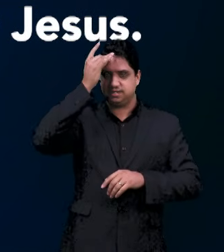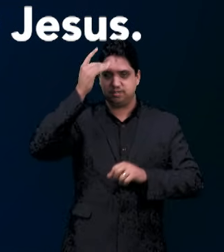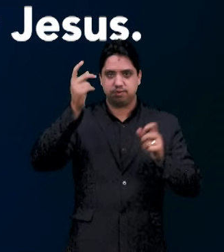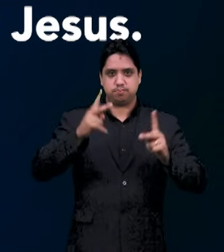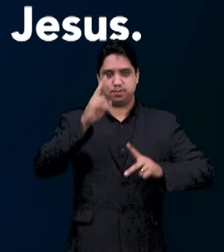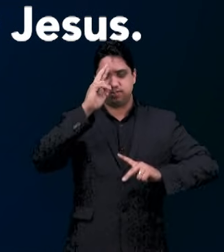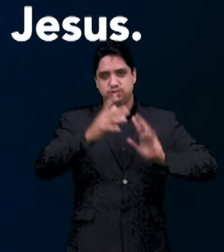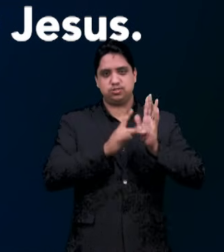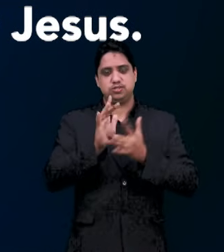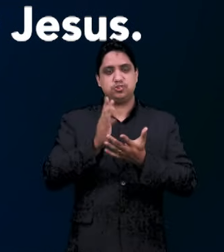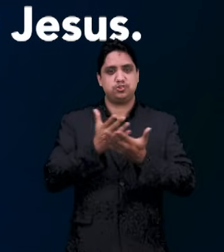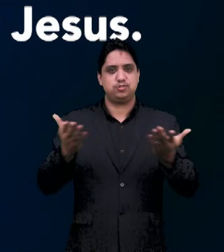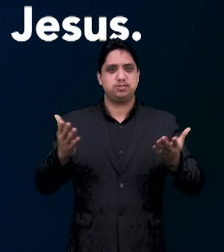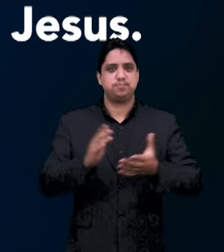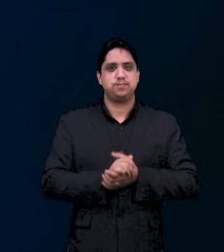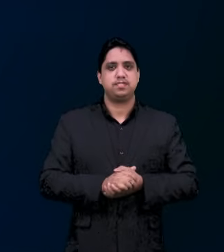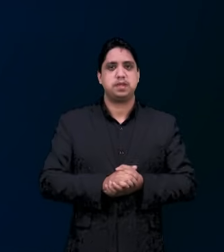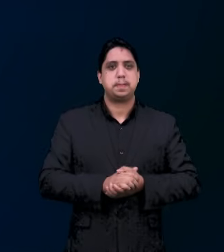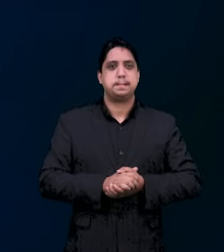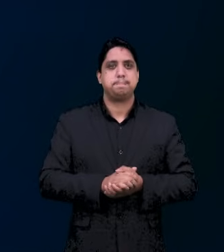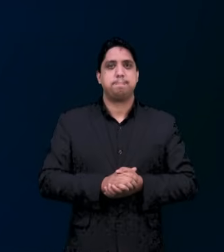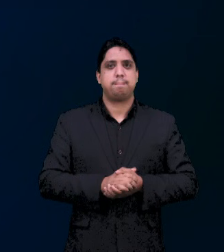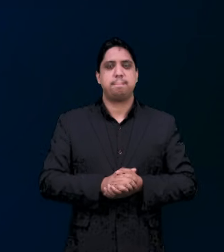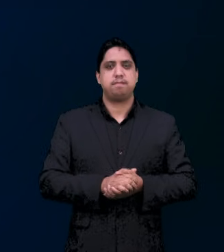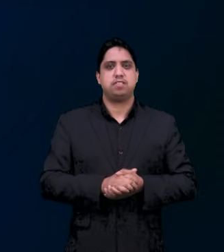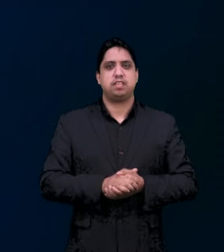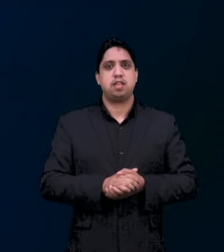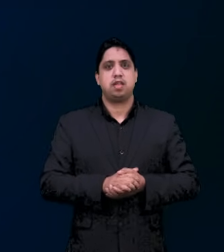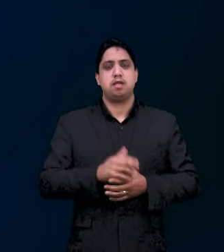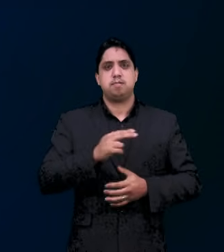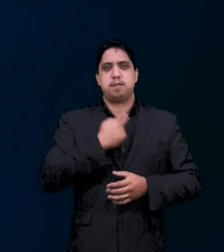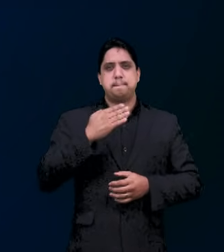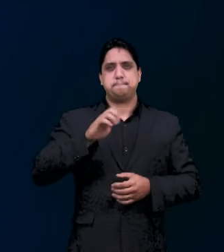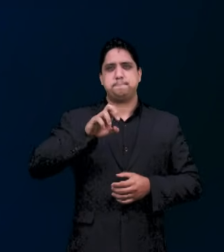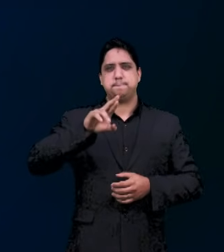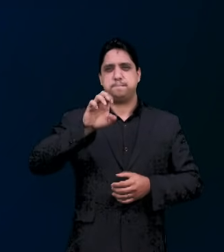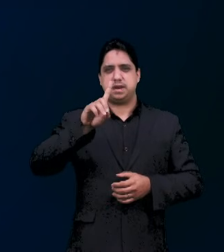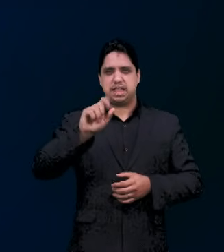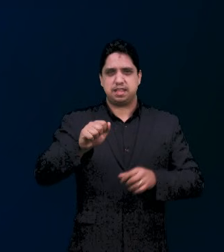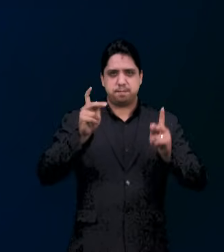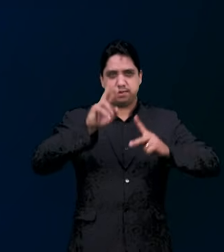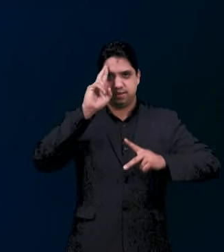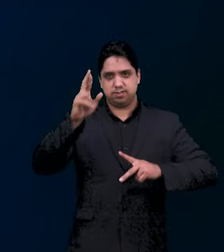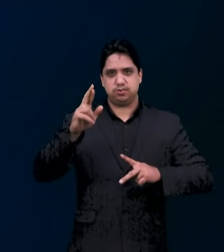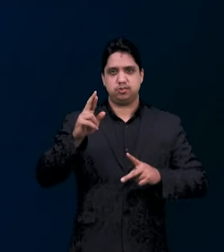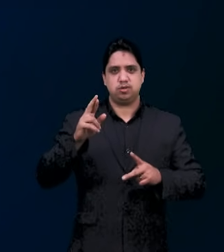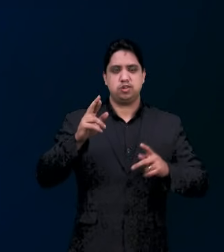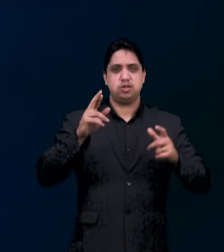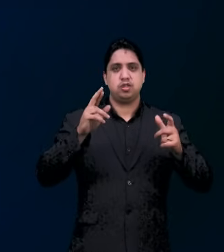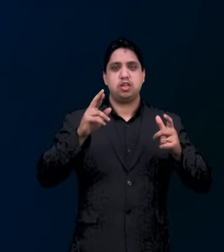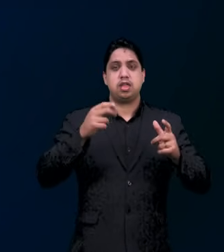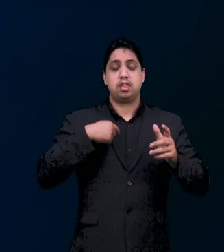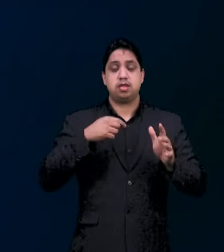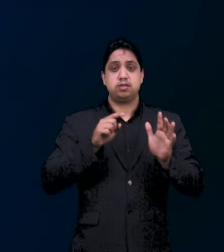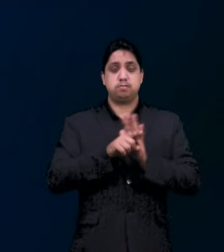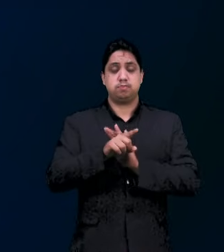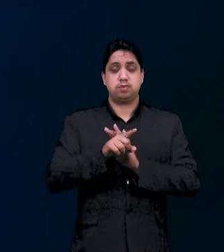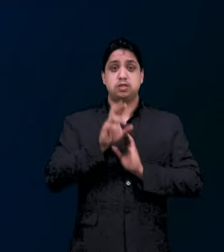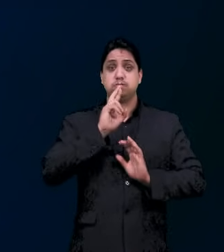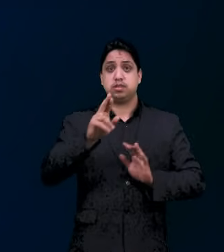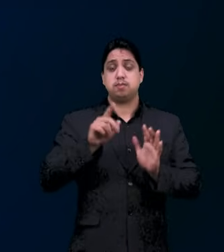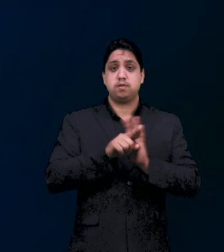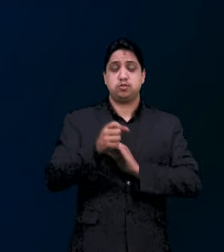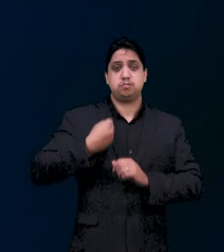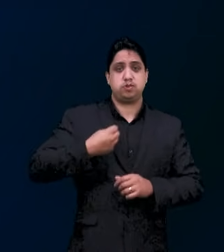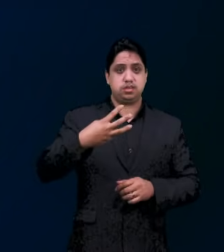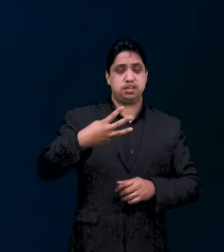Le Saint-Esprit, la paix du Seigneur Jésus. La paix du Seigneur, je m'appelle Brenda Santana, je suis de Serra do Lago. Je